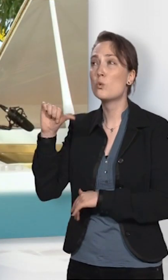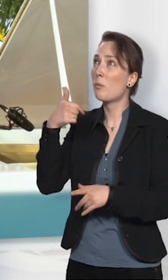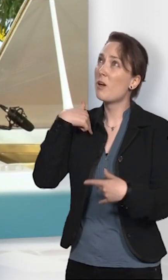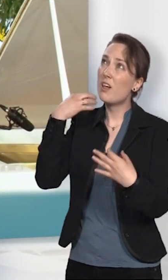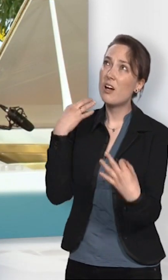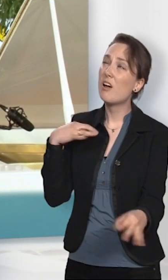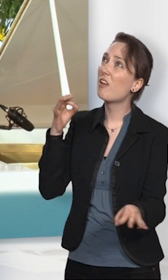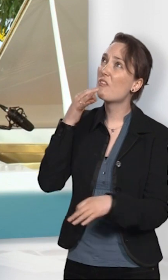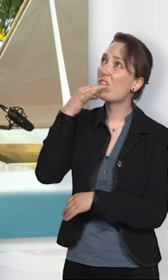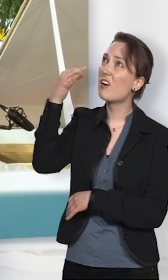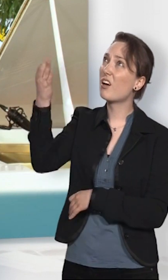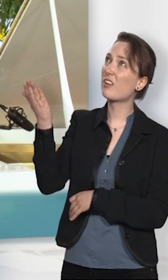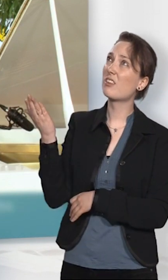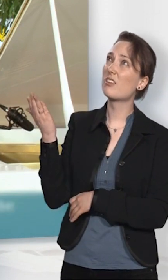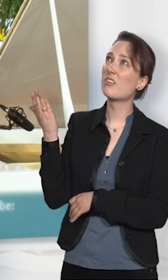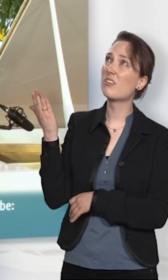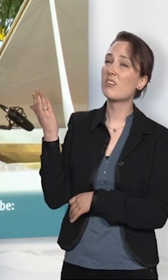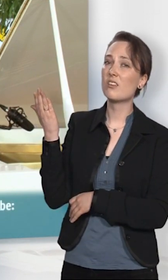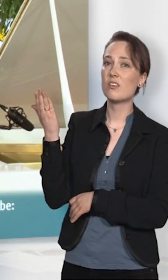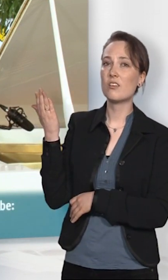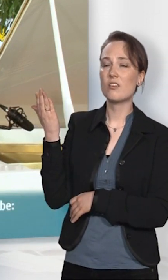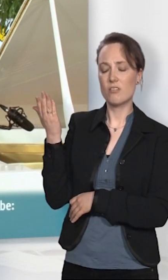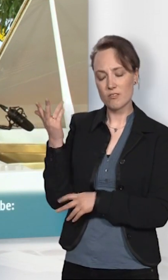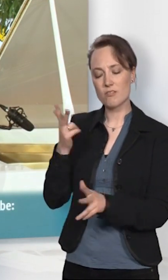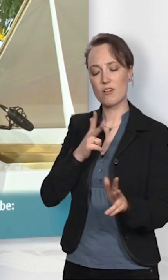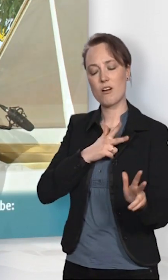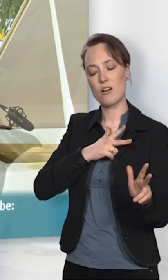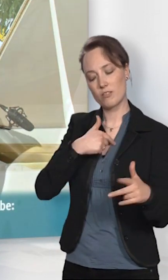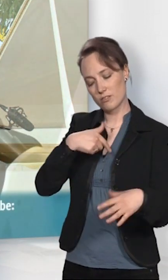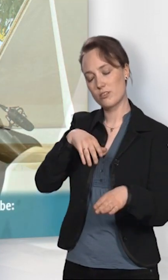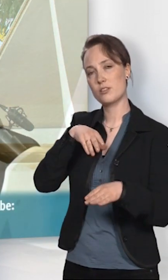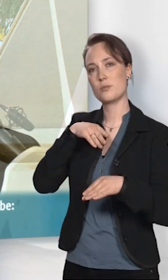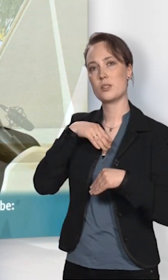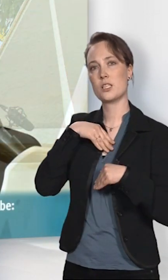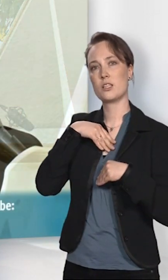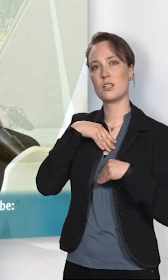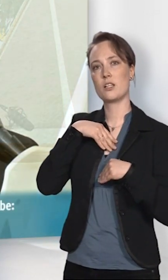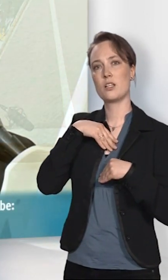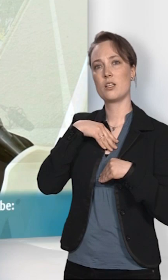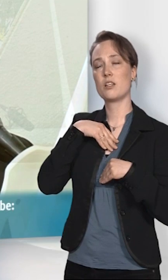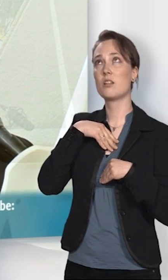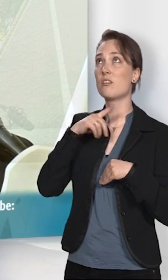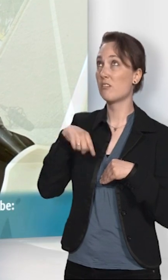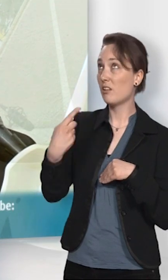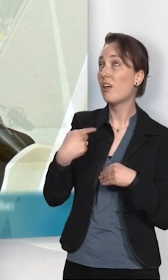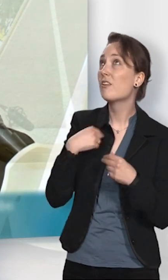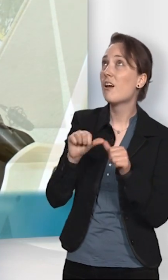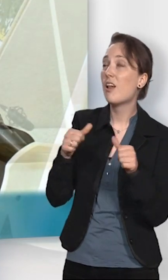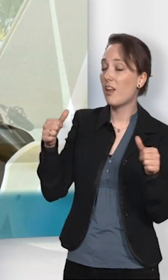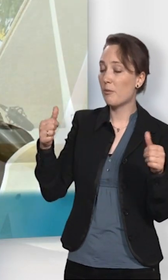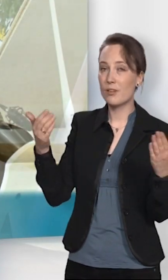Noch einmal ehrlich fragen, die Wahrheit akzeptieren und ich